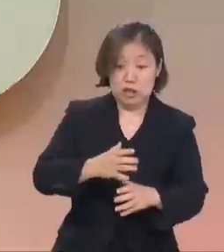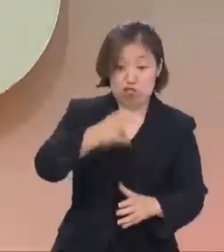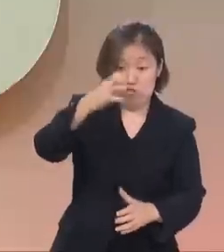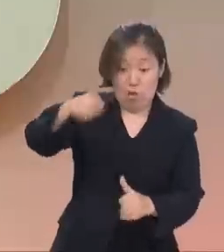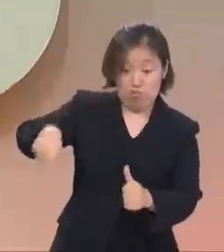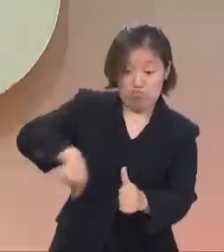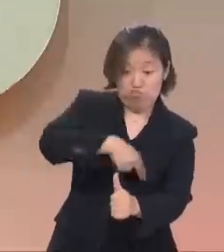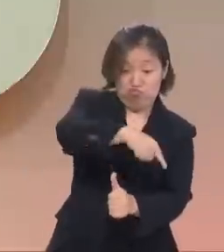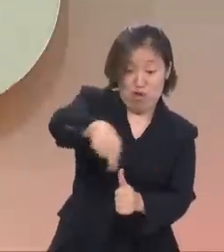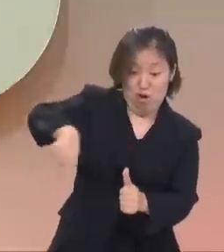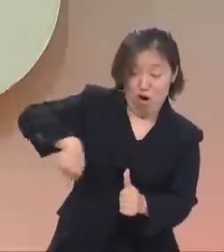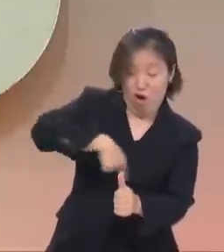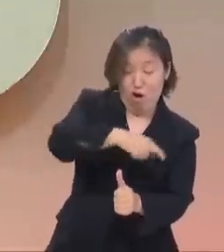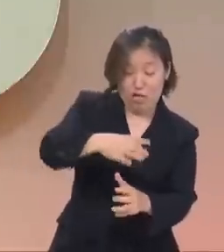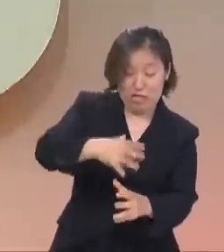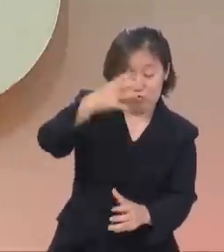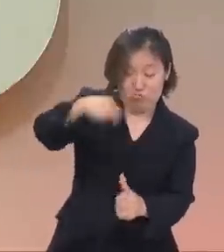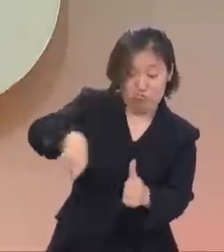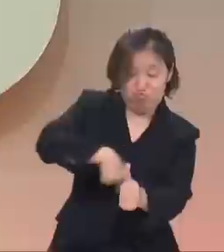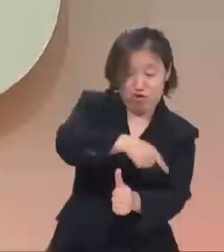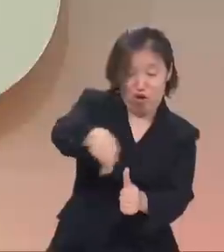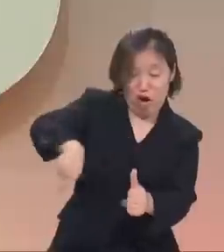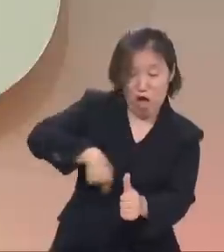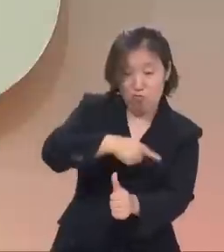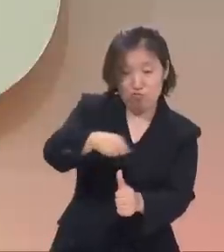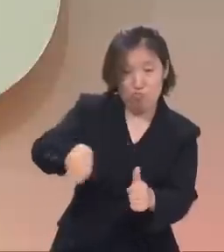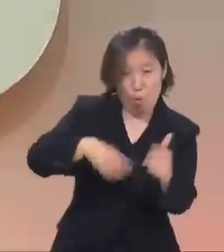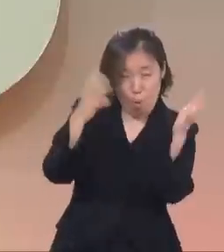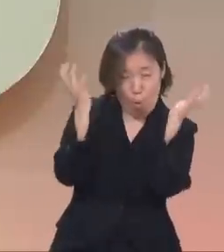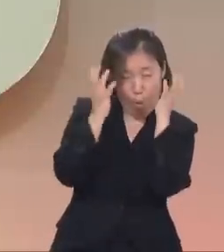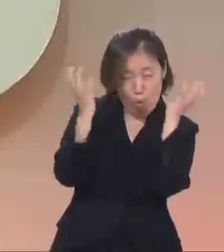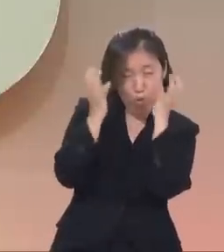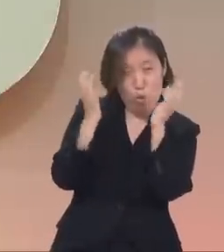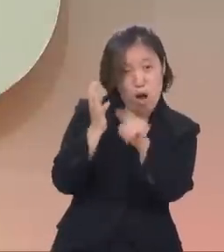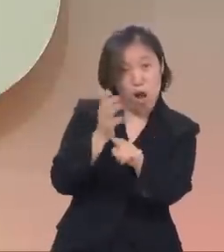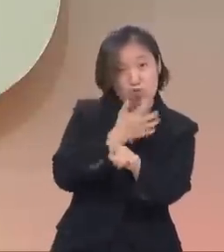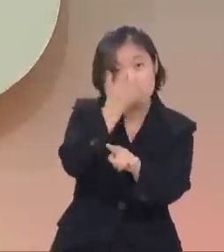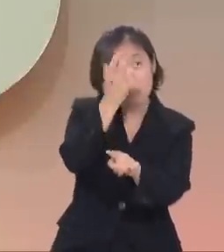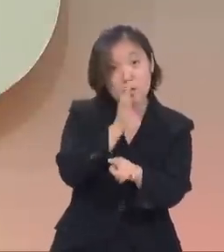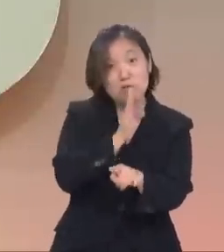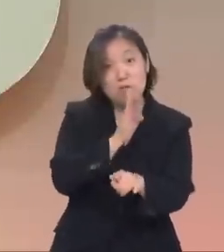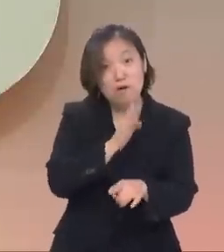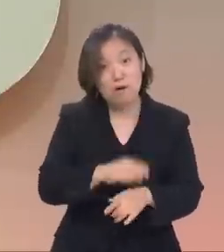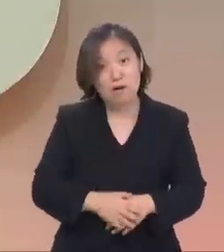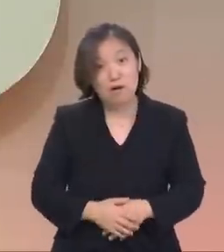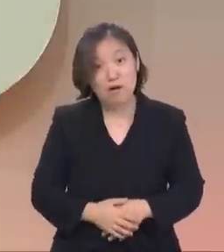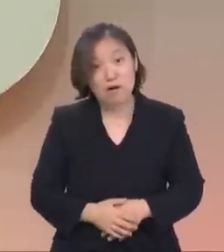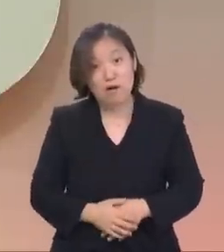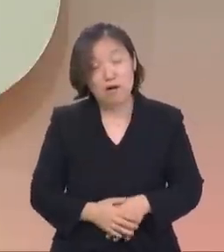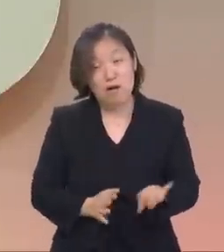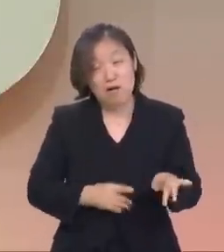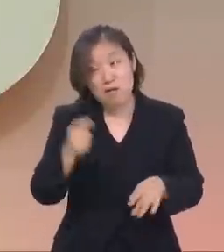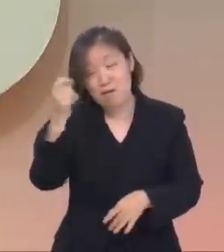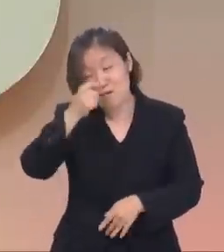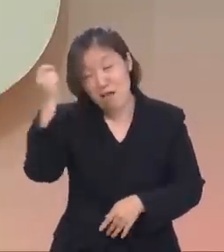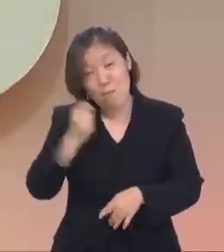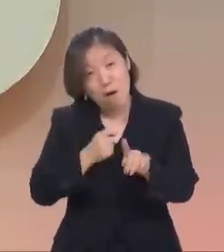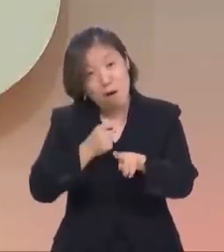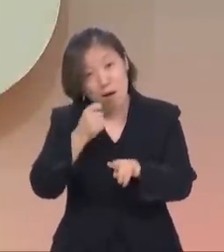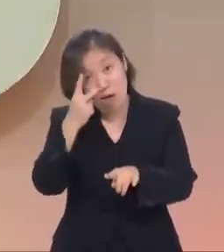지중해 묶여 가지고 온갖 고초를 당하시는 꿈을 꾸었다 새벽녘에